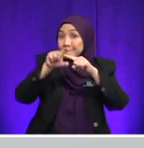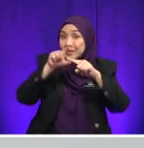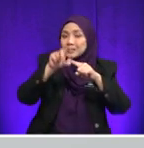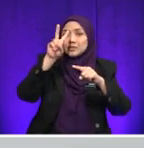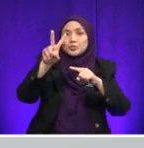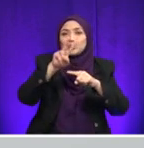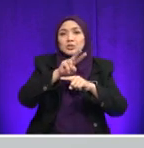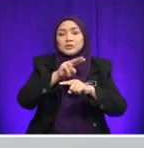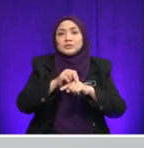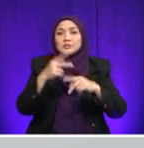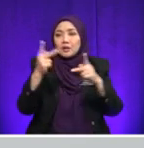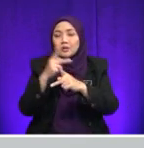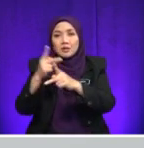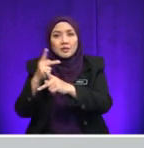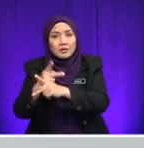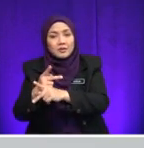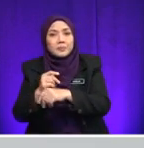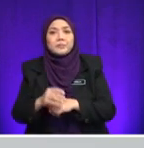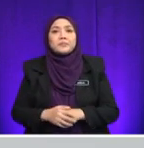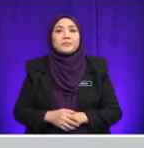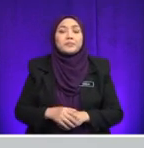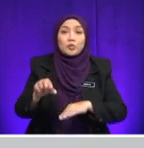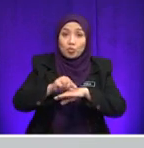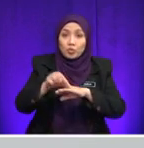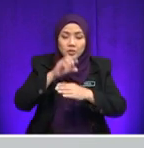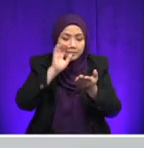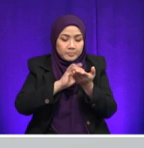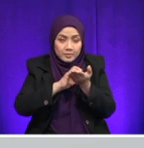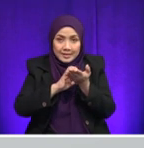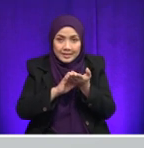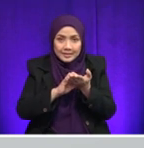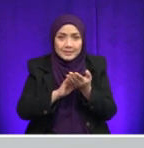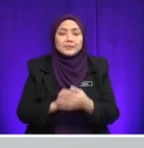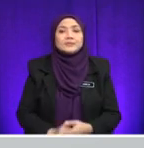15 darah 12 ini boneka kereta oke